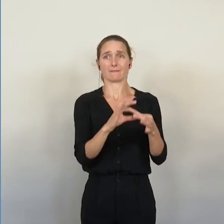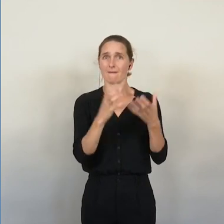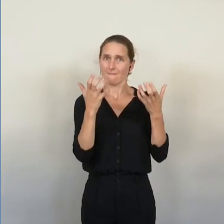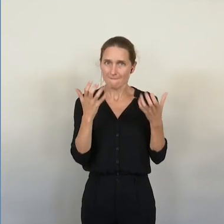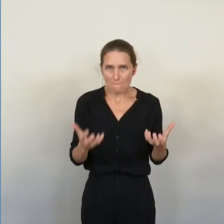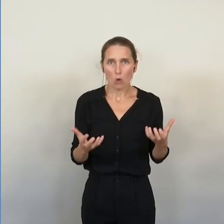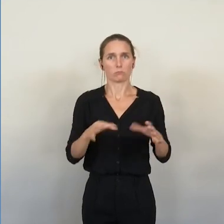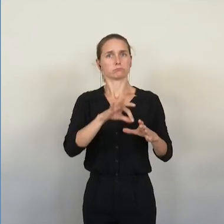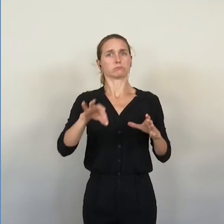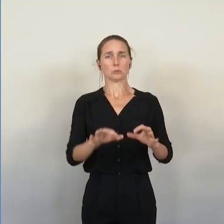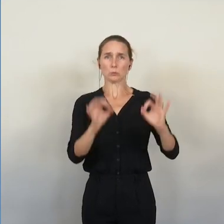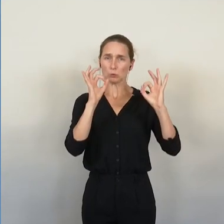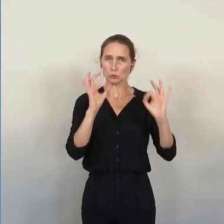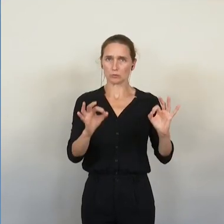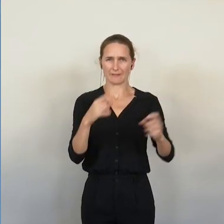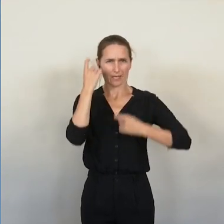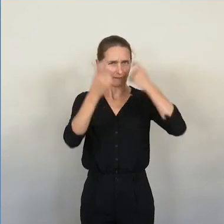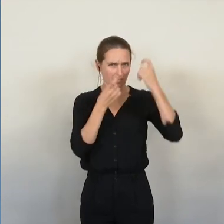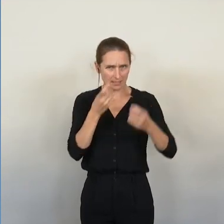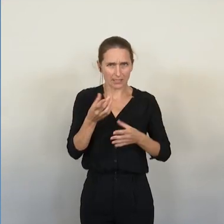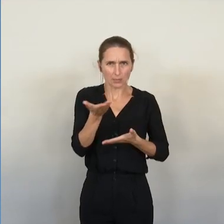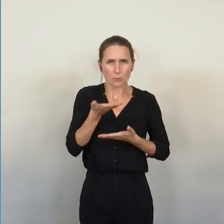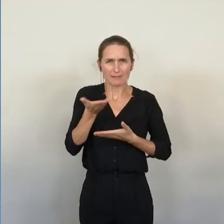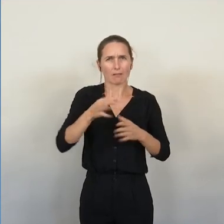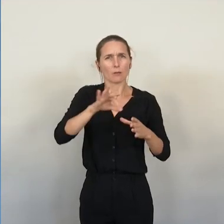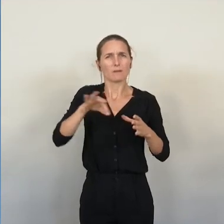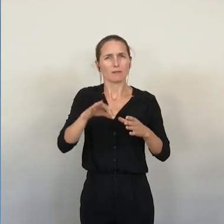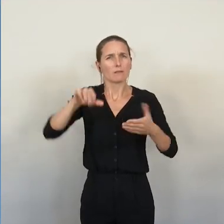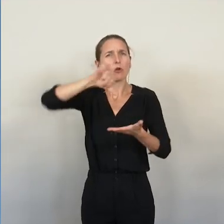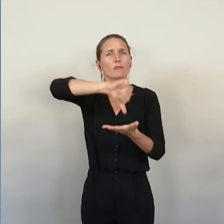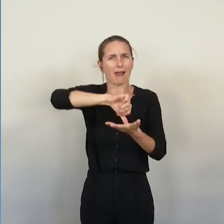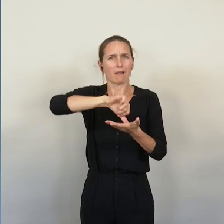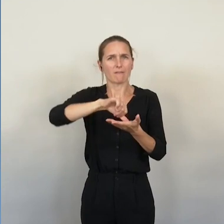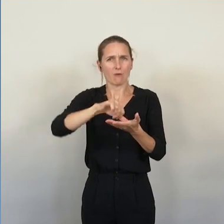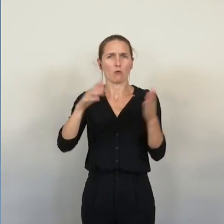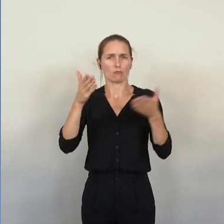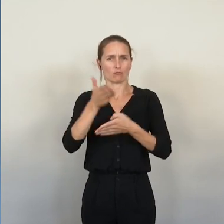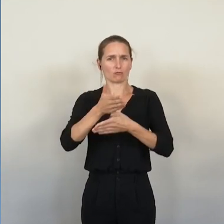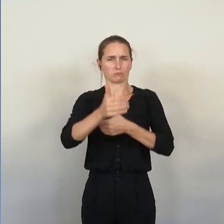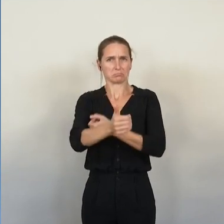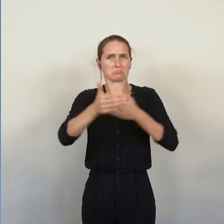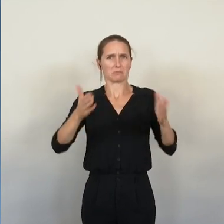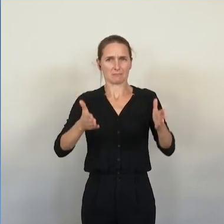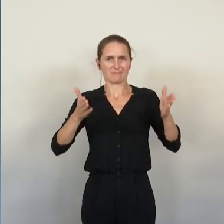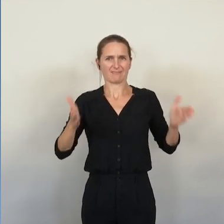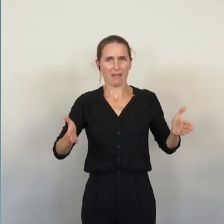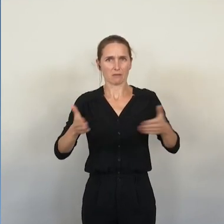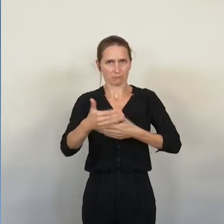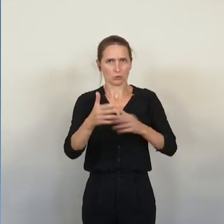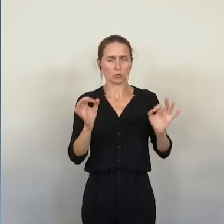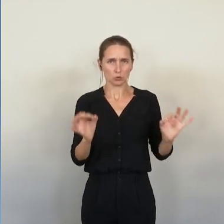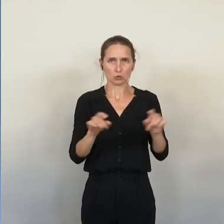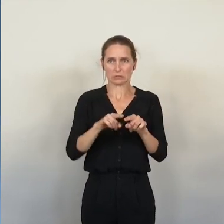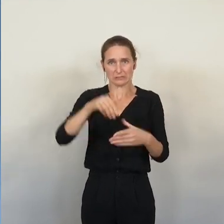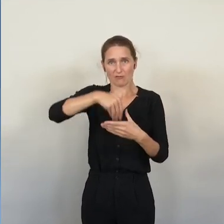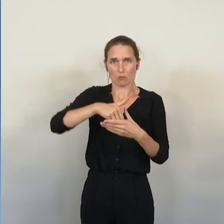l'étude d'une nouvelle cuisine centrale d'une taille et d'une configuration suffisante trè axe favoriser l'accès de toutes et tous à une alimentation